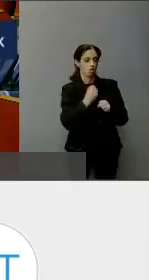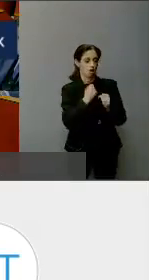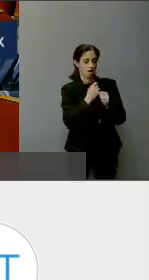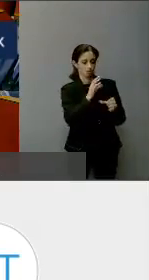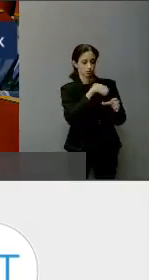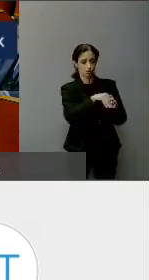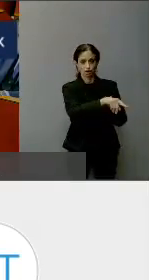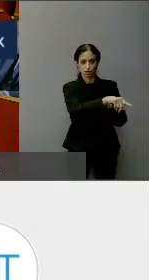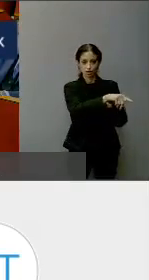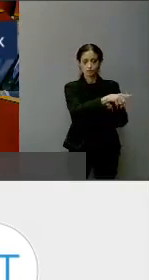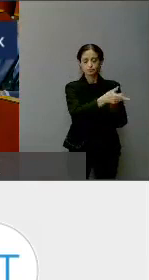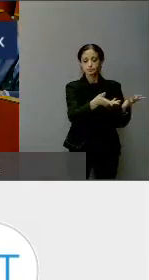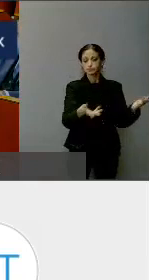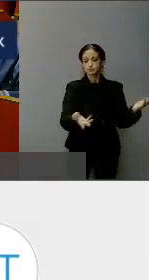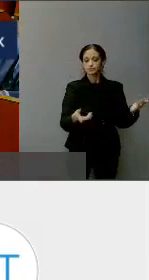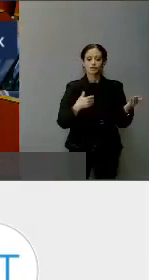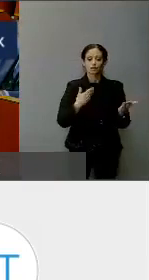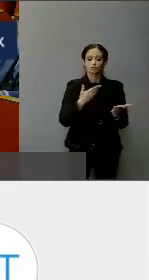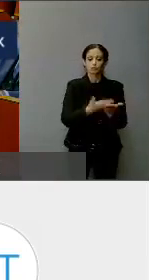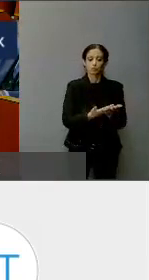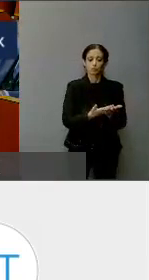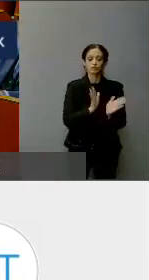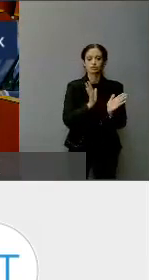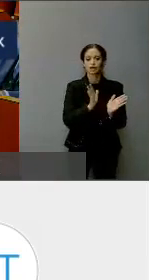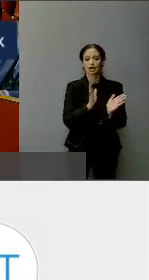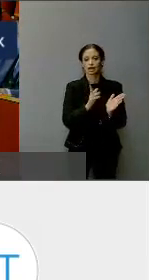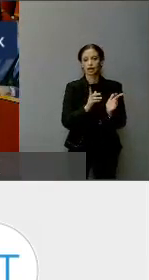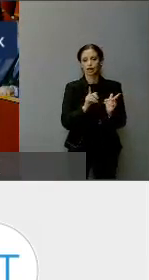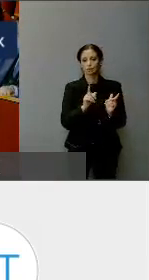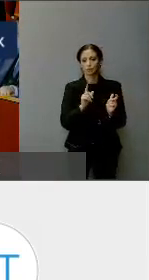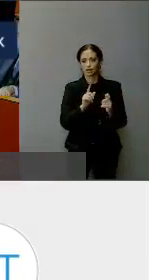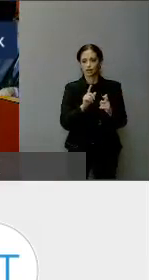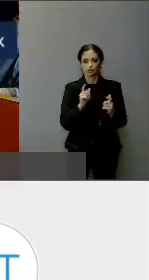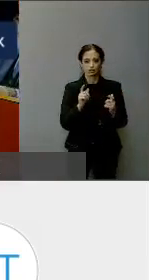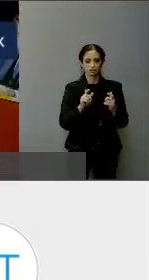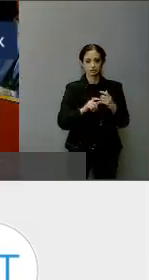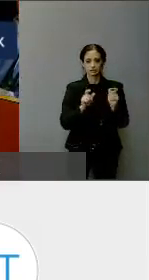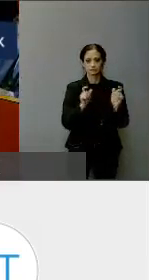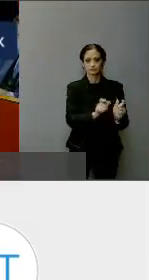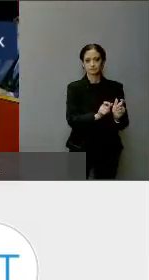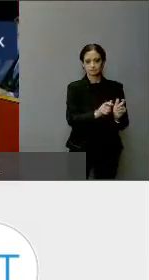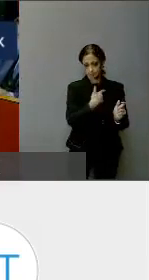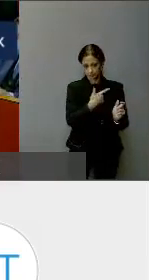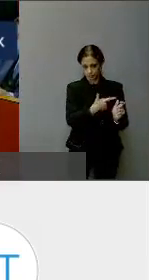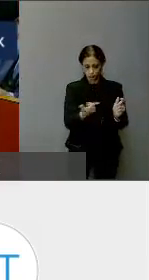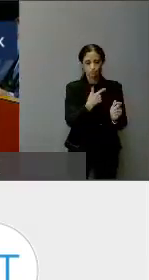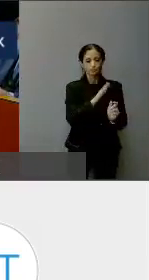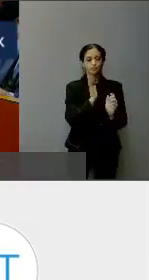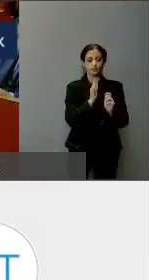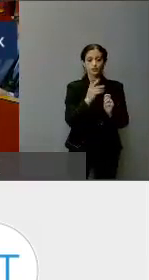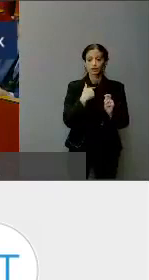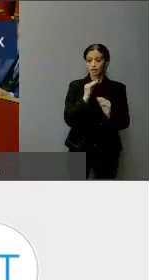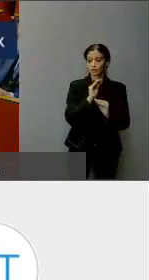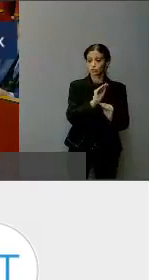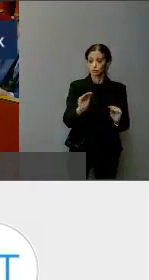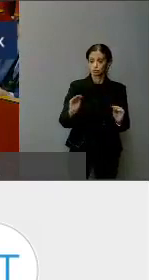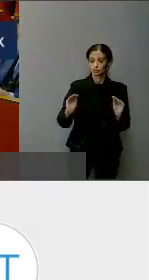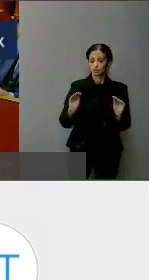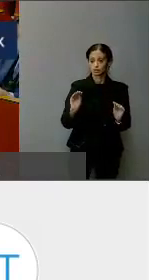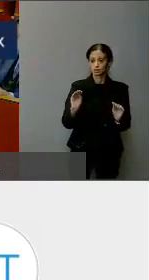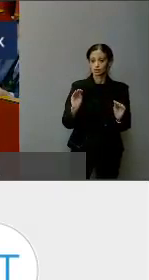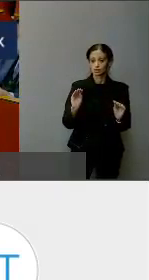questo caso la proposta non è vincolante e allora io vi chiedo eventualmente di